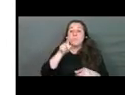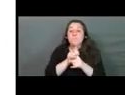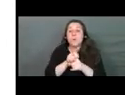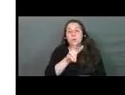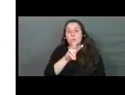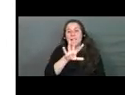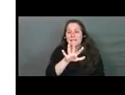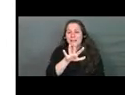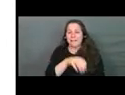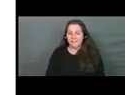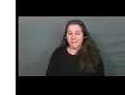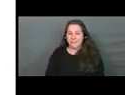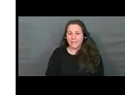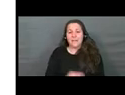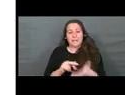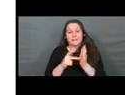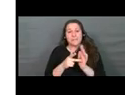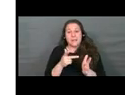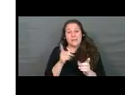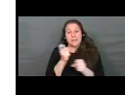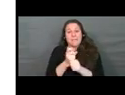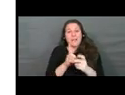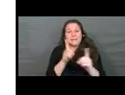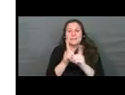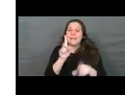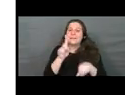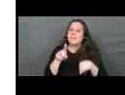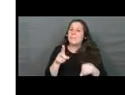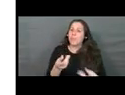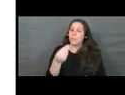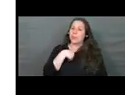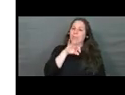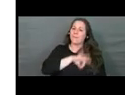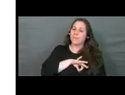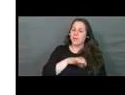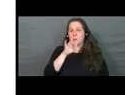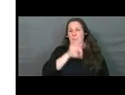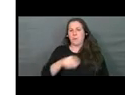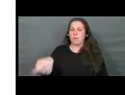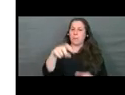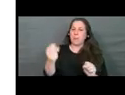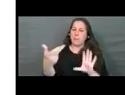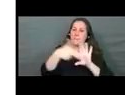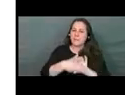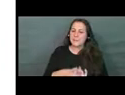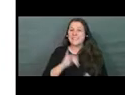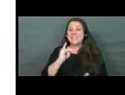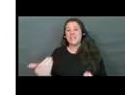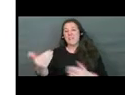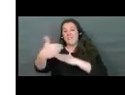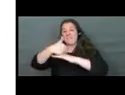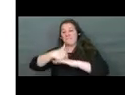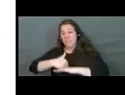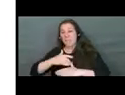Fait, avec le travail à distance, ben, des fois, on a des avantages. Là, il y a une question qui a été posée